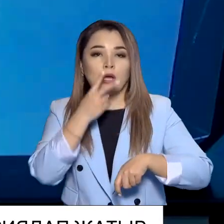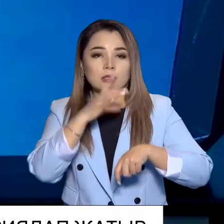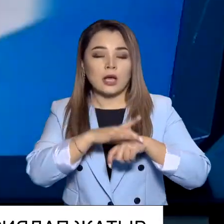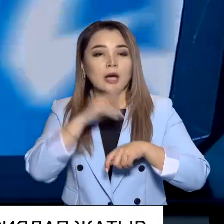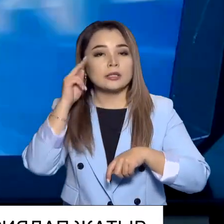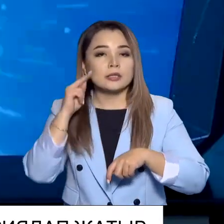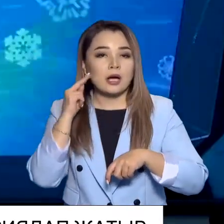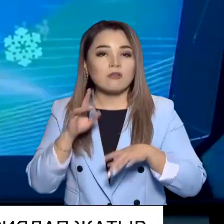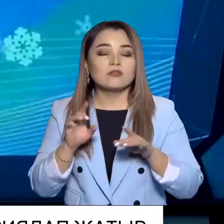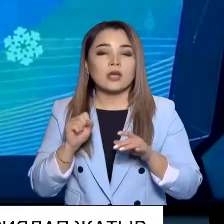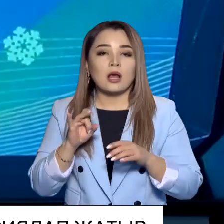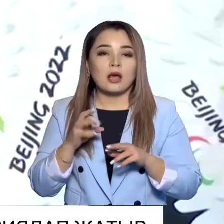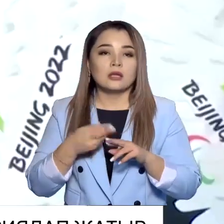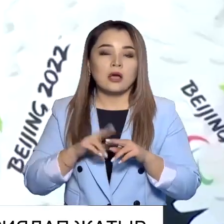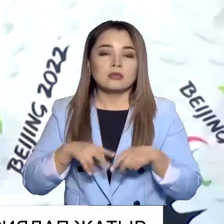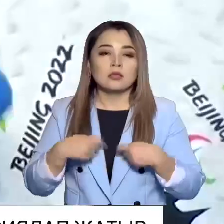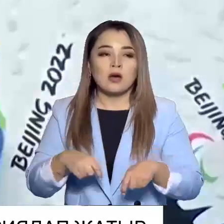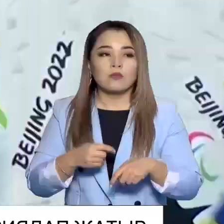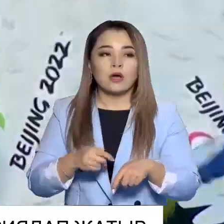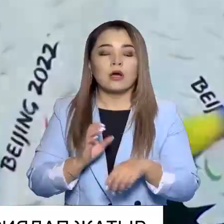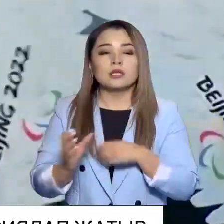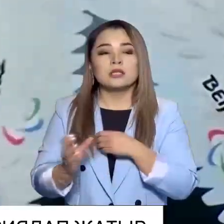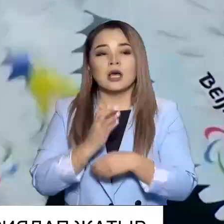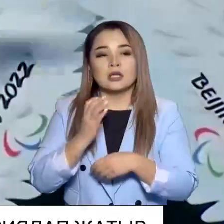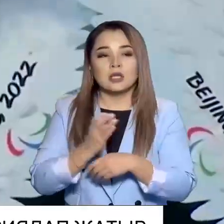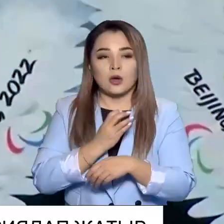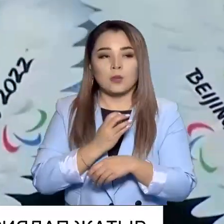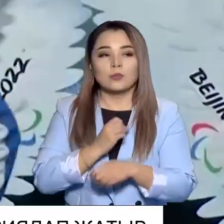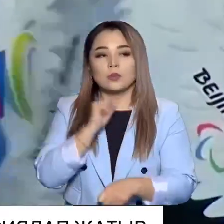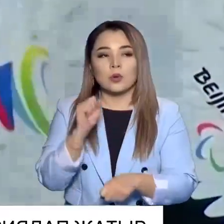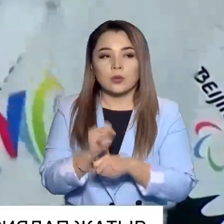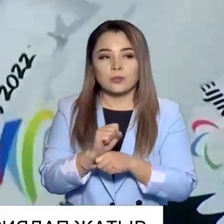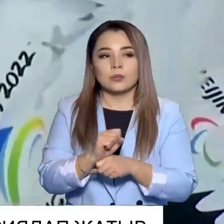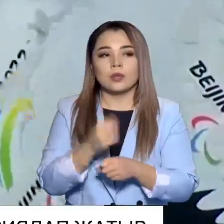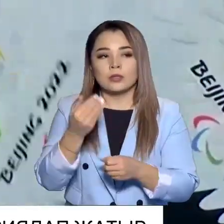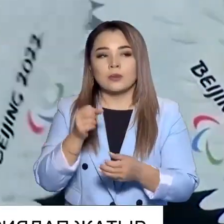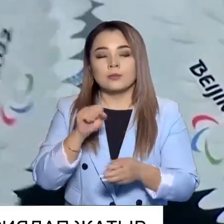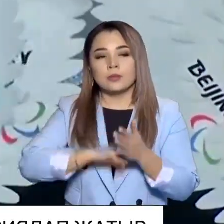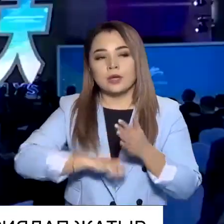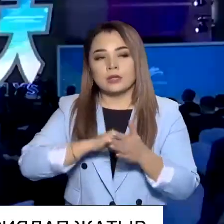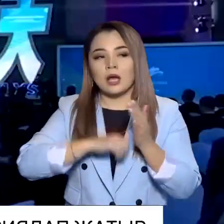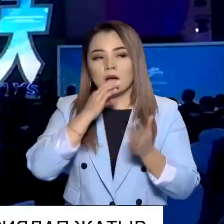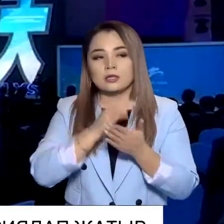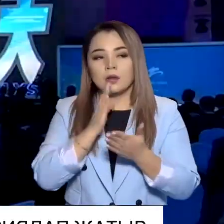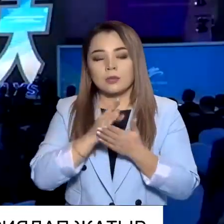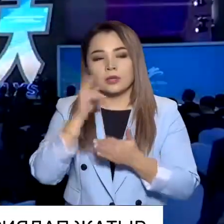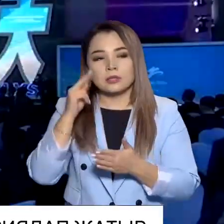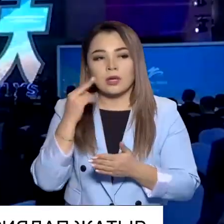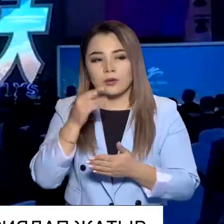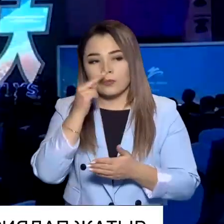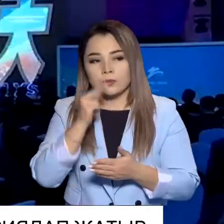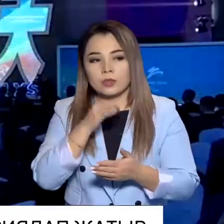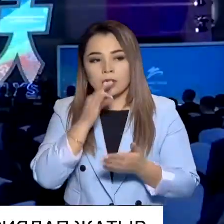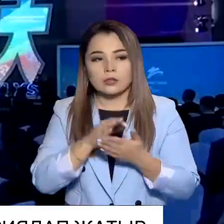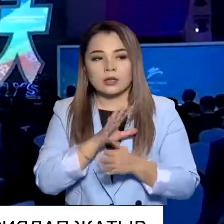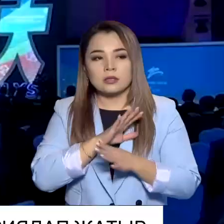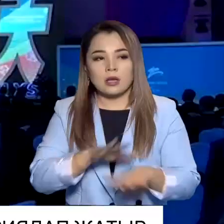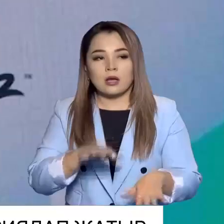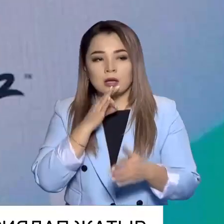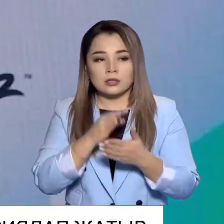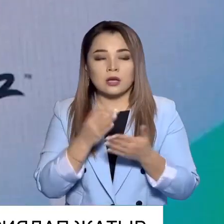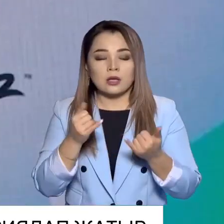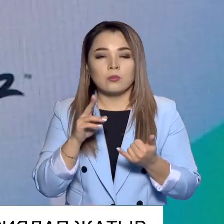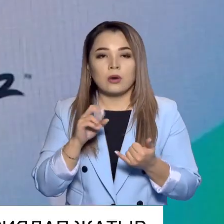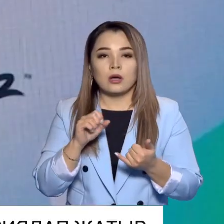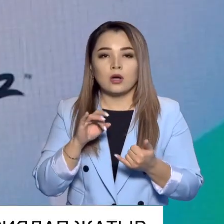Қытай австралиялық тауарларды импорттауға тосқауыл қойды деген себеппен қабылдап отыр. Ресми Бейжің тағылған айыпты жоққа шығарды. Ақштың